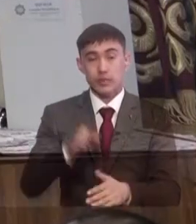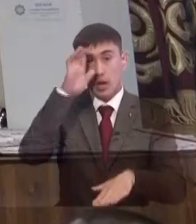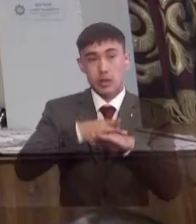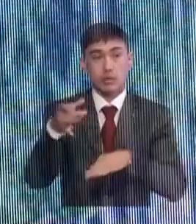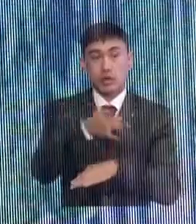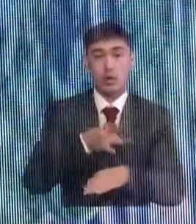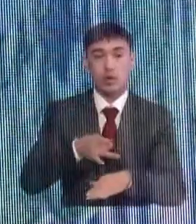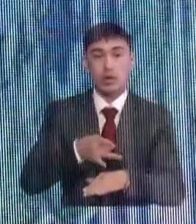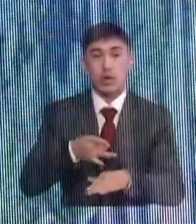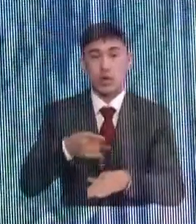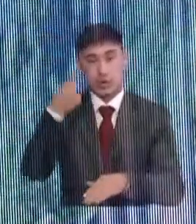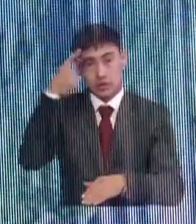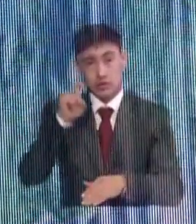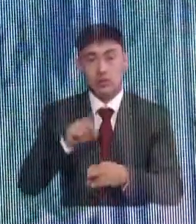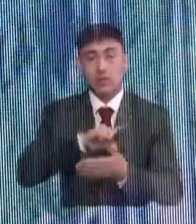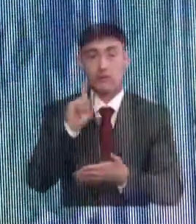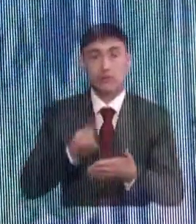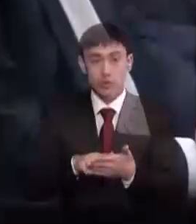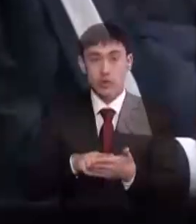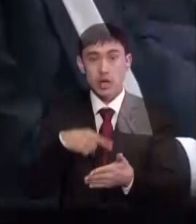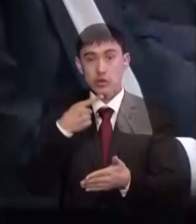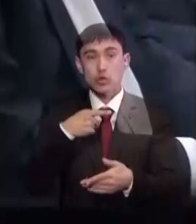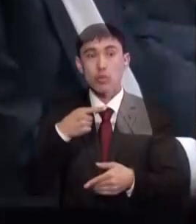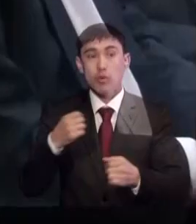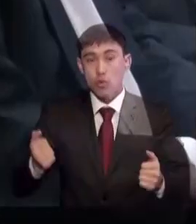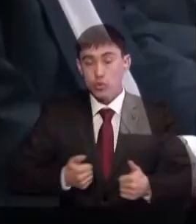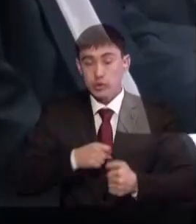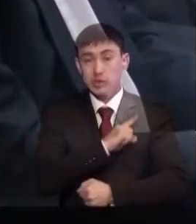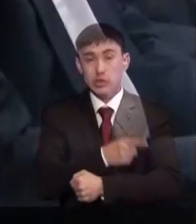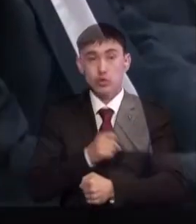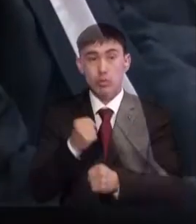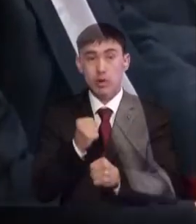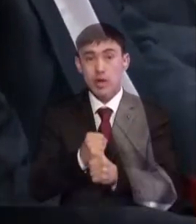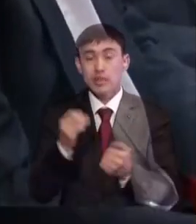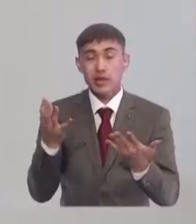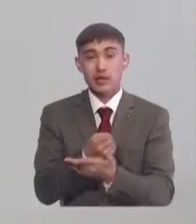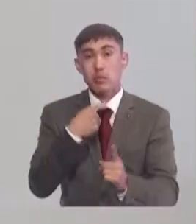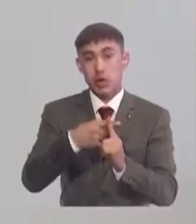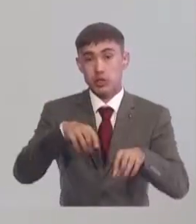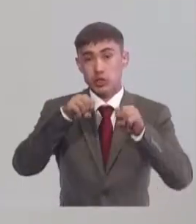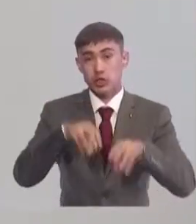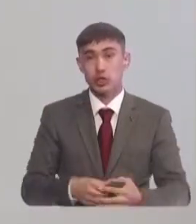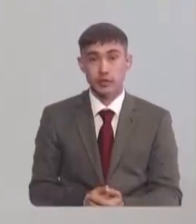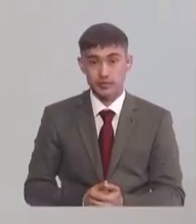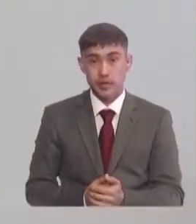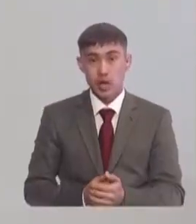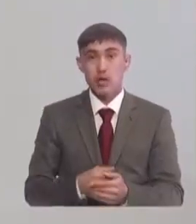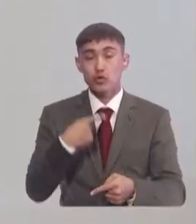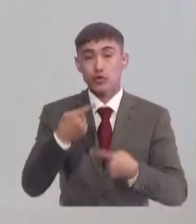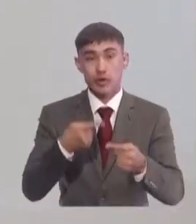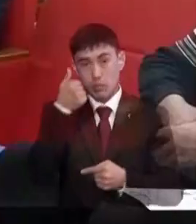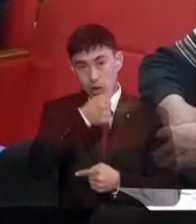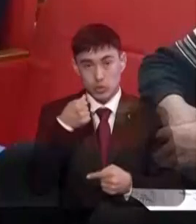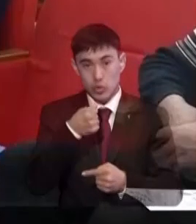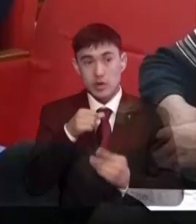Тенгизбаев, владеющий ситуацией по этому вопросу, отметил, что приложит все усилия, чтобы найти положительное решение. И уже в этом году